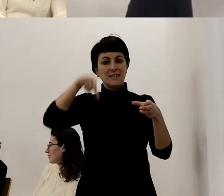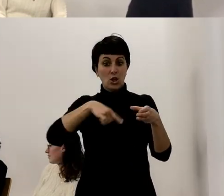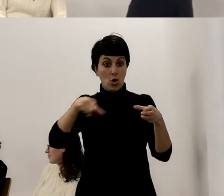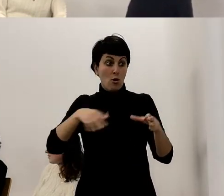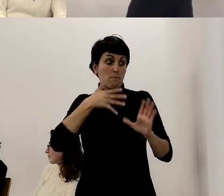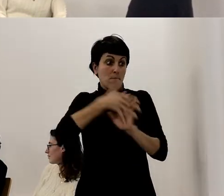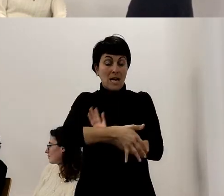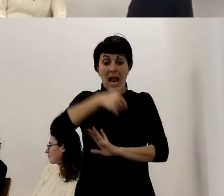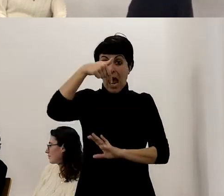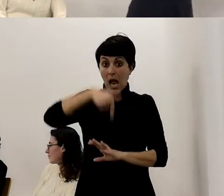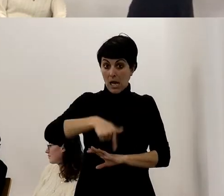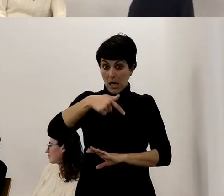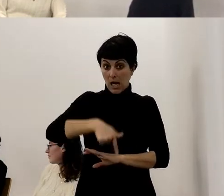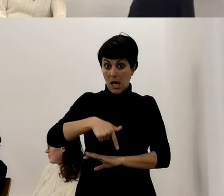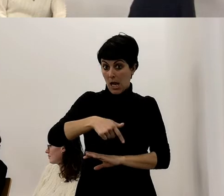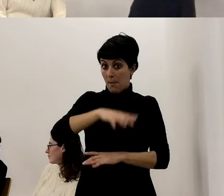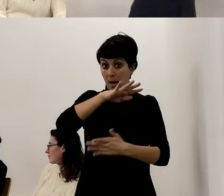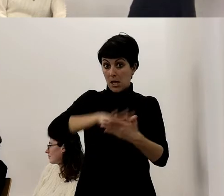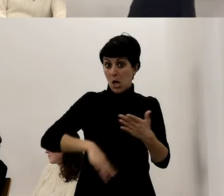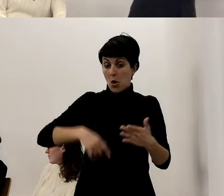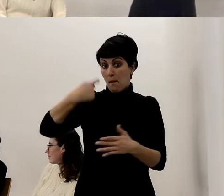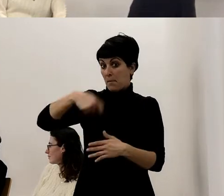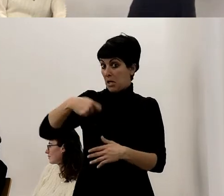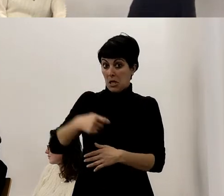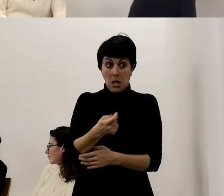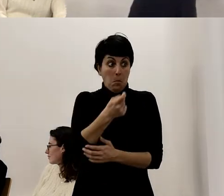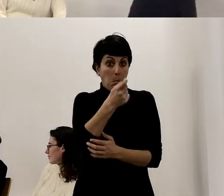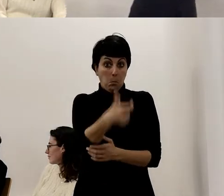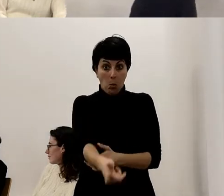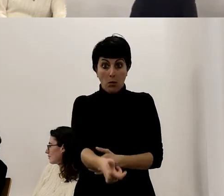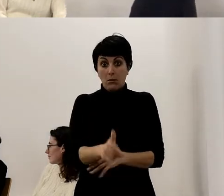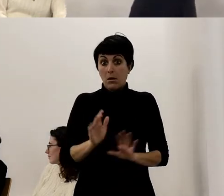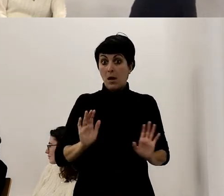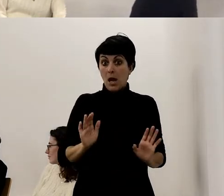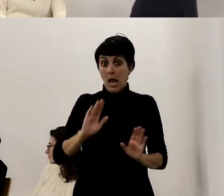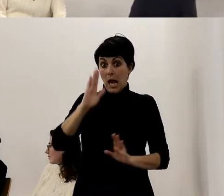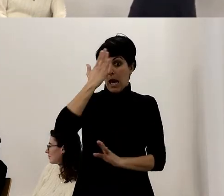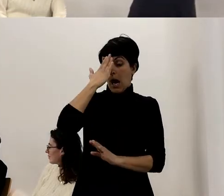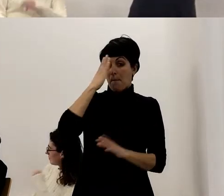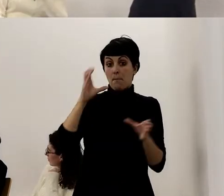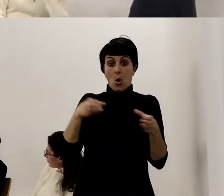poques i caps de colla també, no? Com ho veieu?